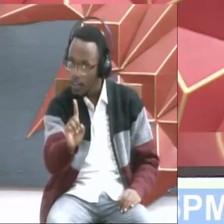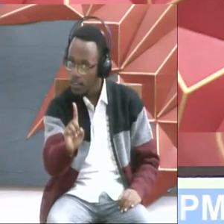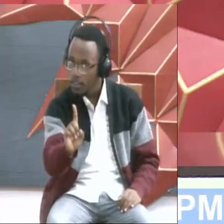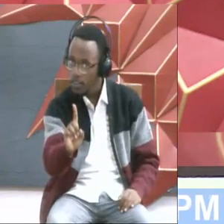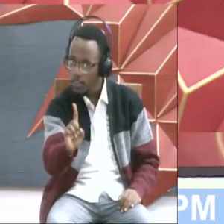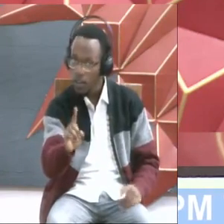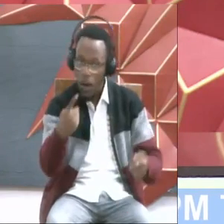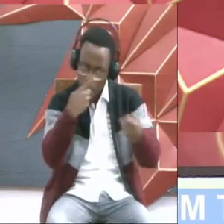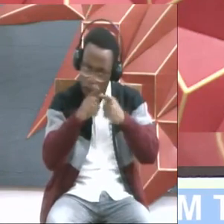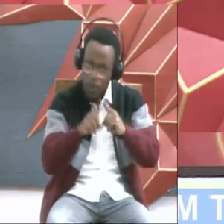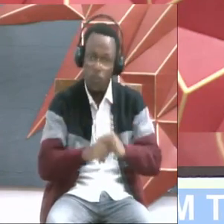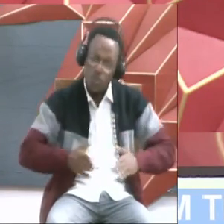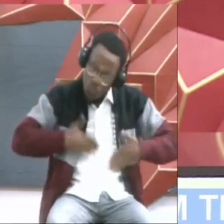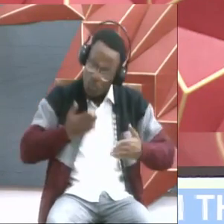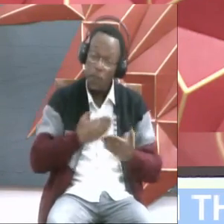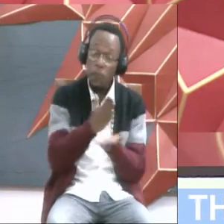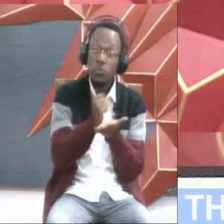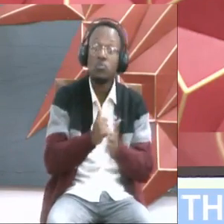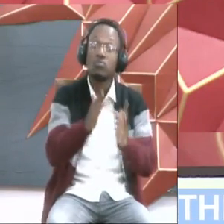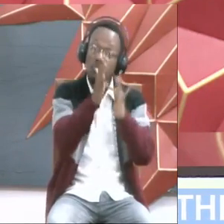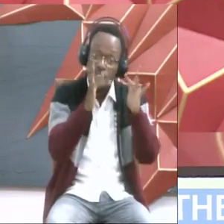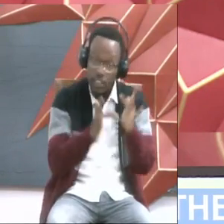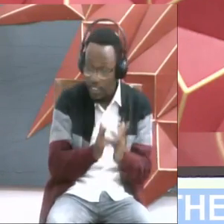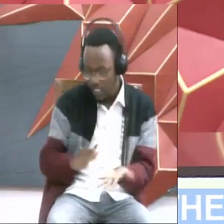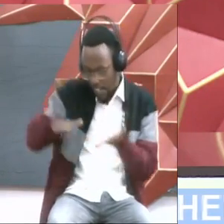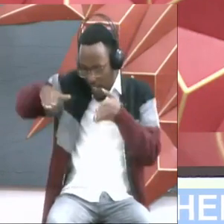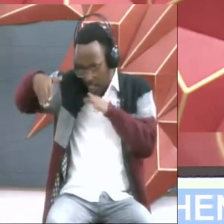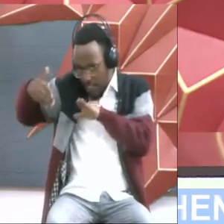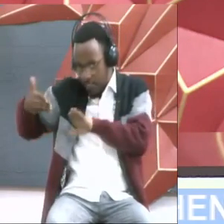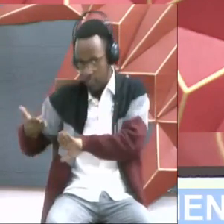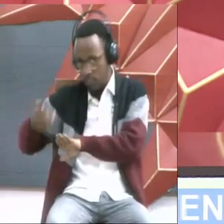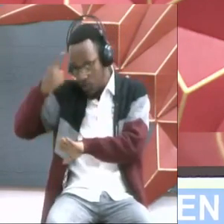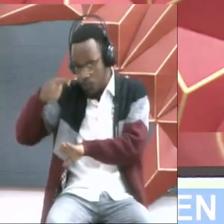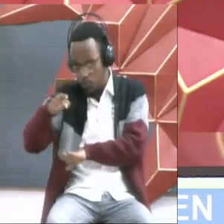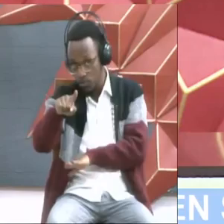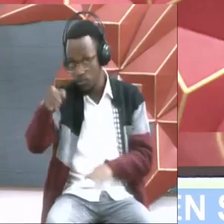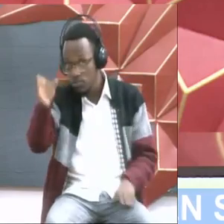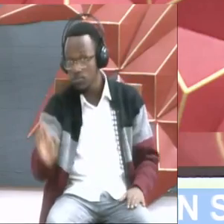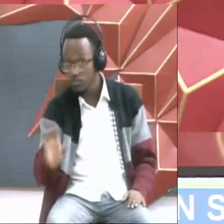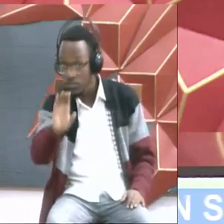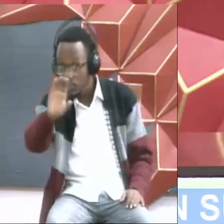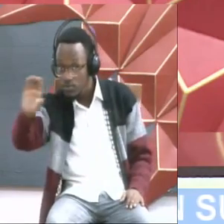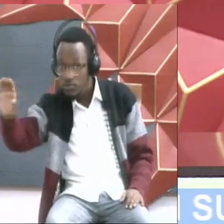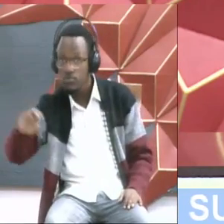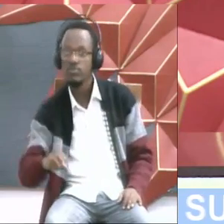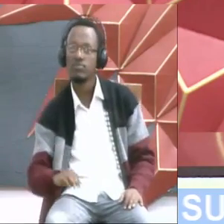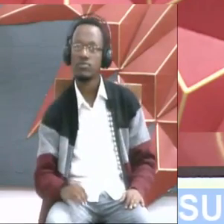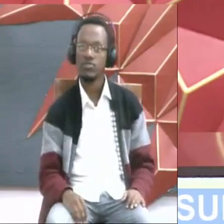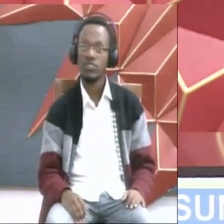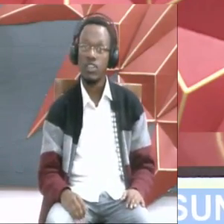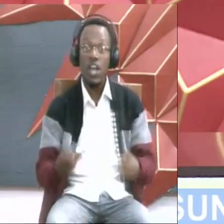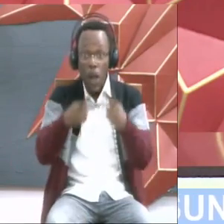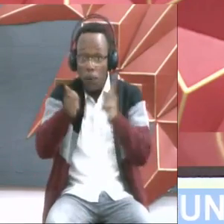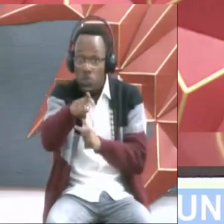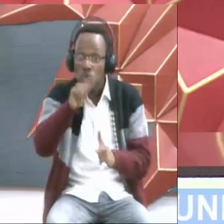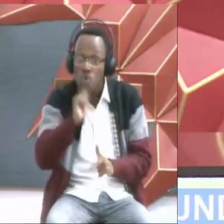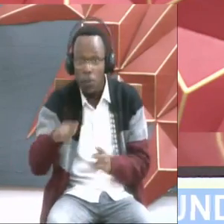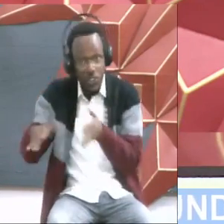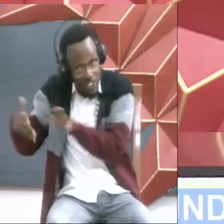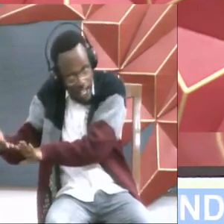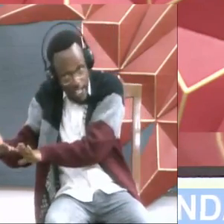anezerejwe nuko Yesu Kristo yamubambiwe igorogota agafata ikibanza yari gufata cyo